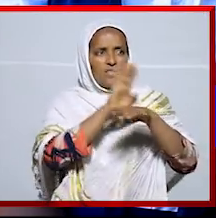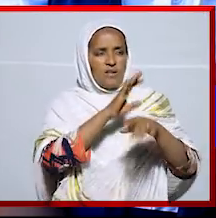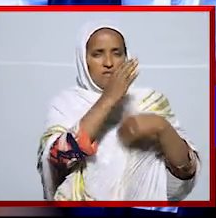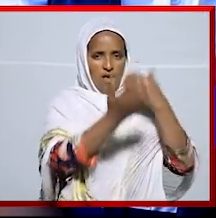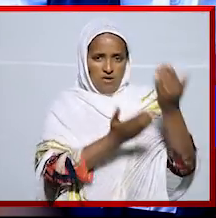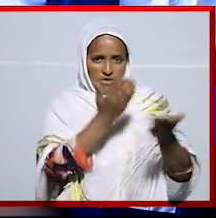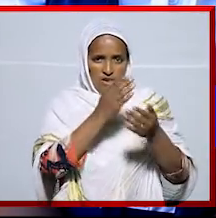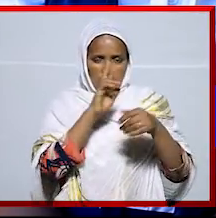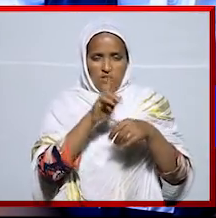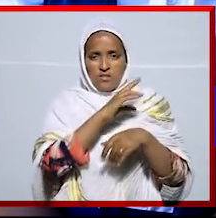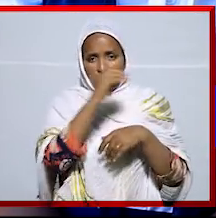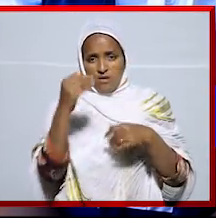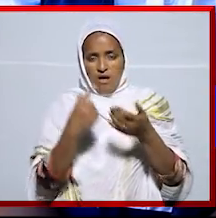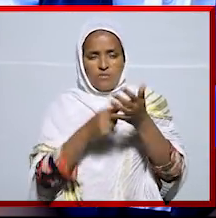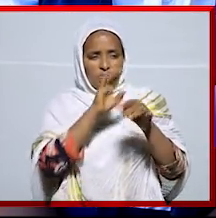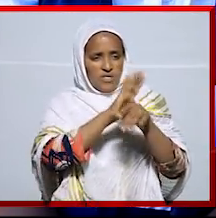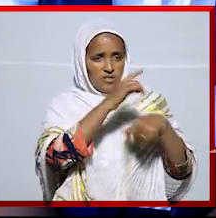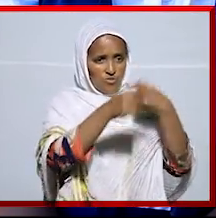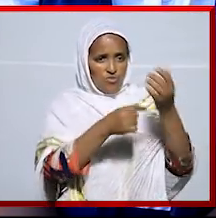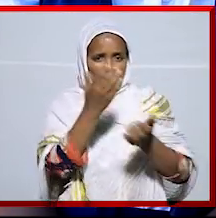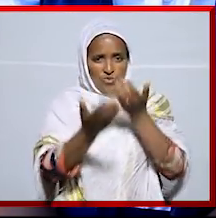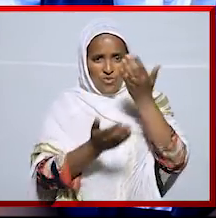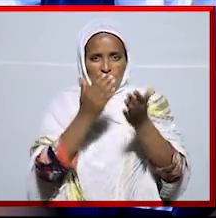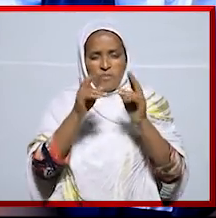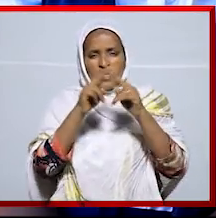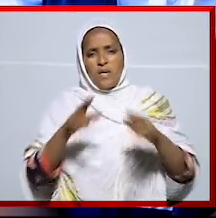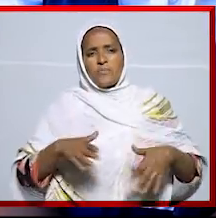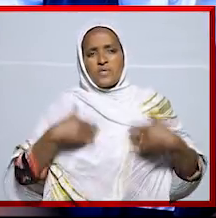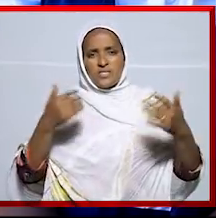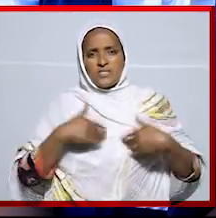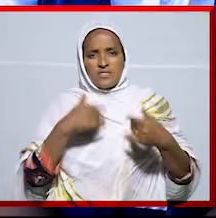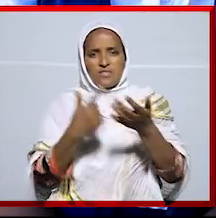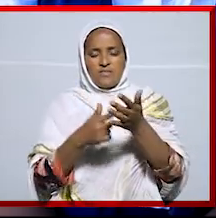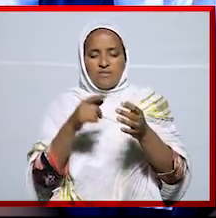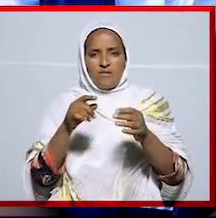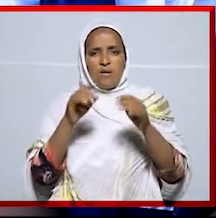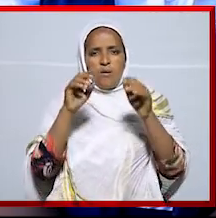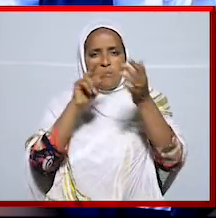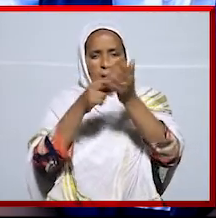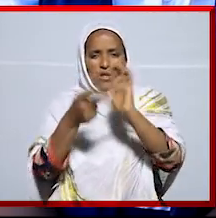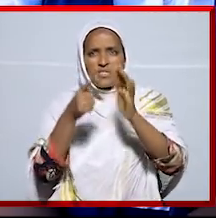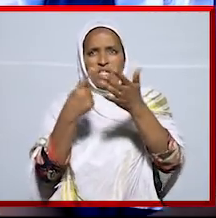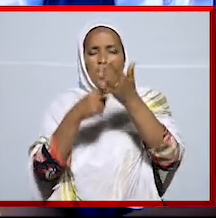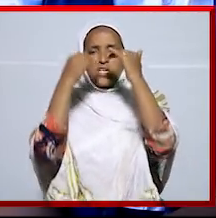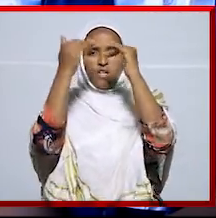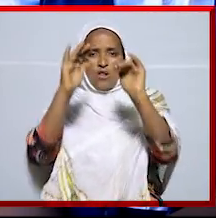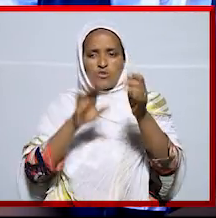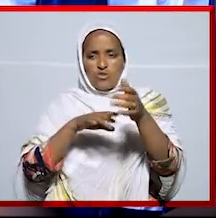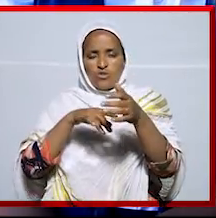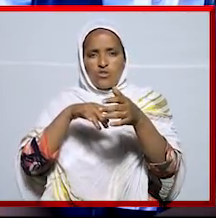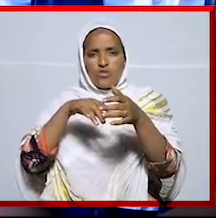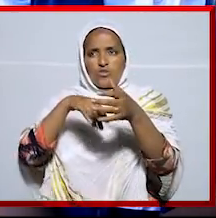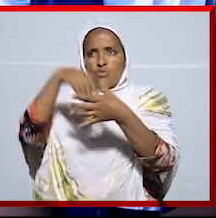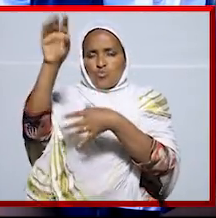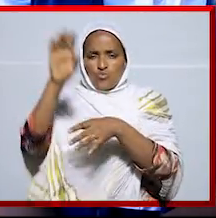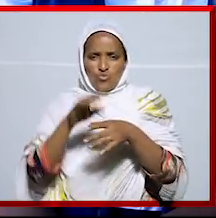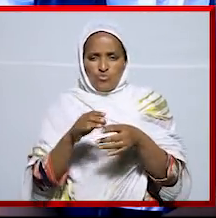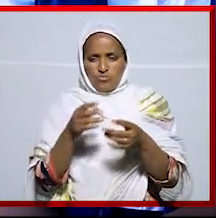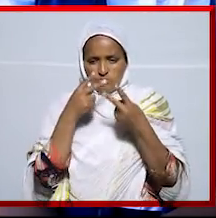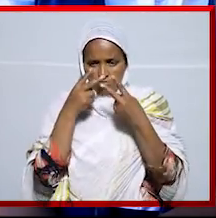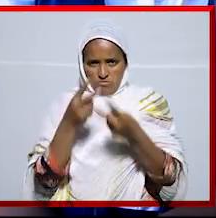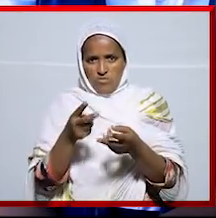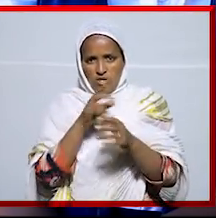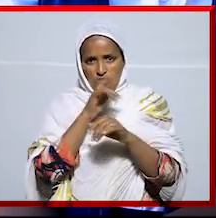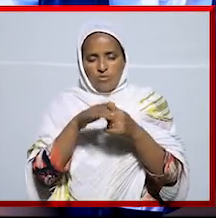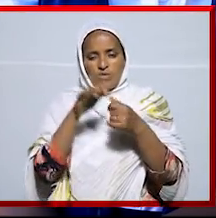እኔ ቤተክርስቲያን አገልጋይ ነኝ እና እዛ ሄዶ ማገልገል በጣም ደስ ይለኛል። ማለት ይሄና ህልም የውጪው አንተ ላይ ይሄና